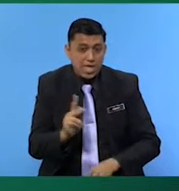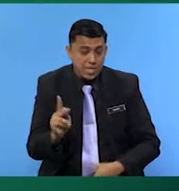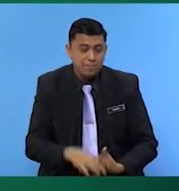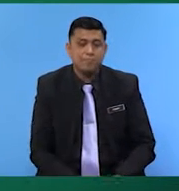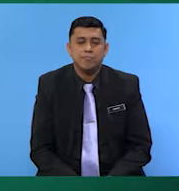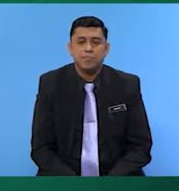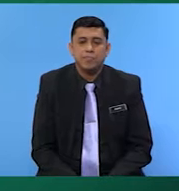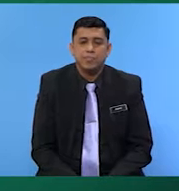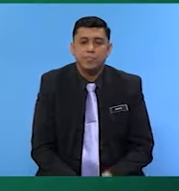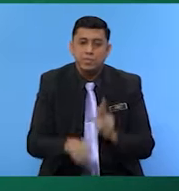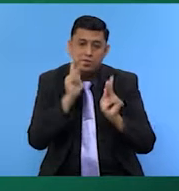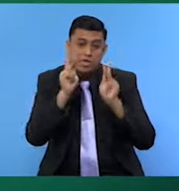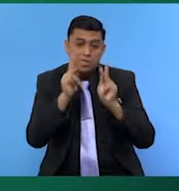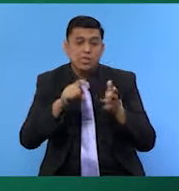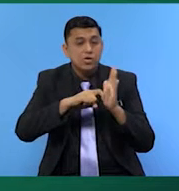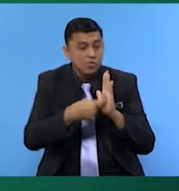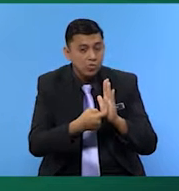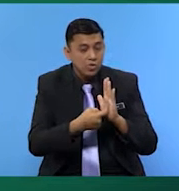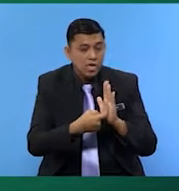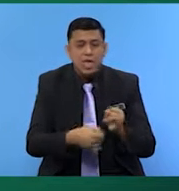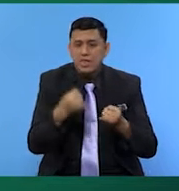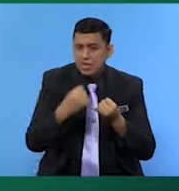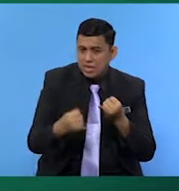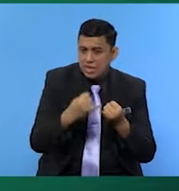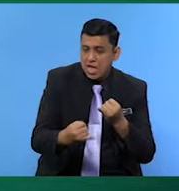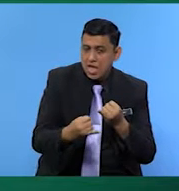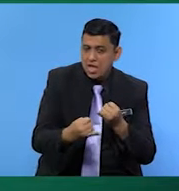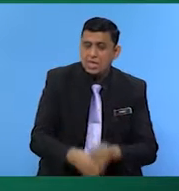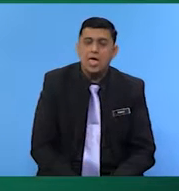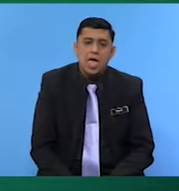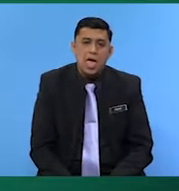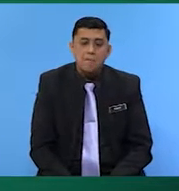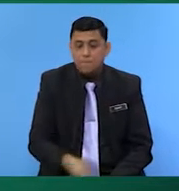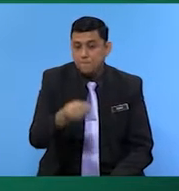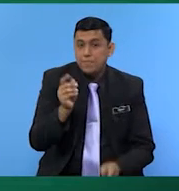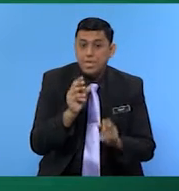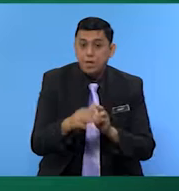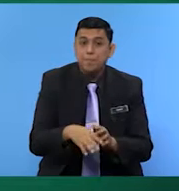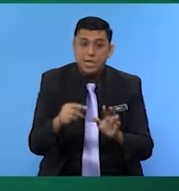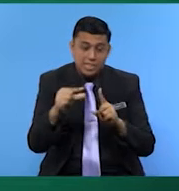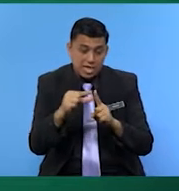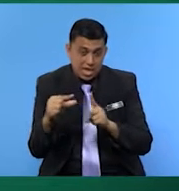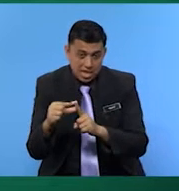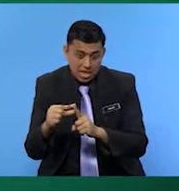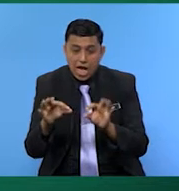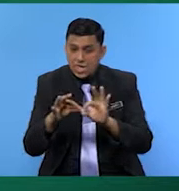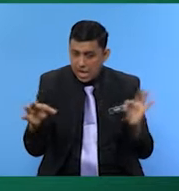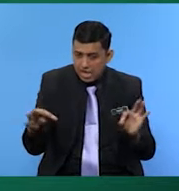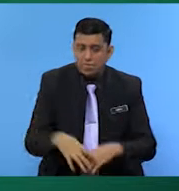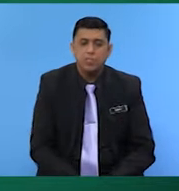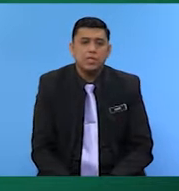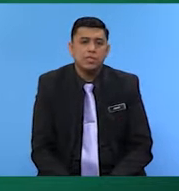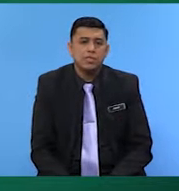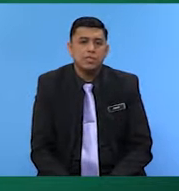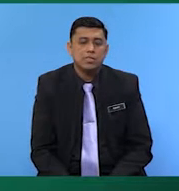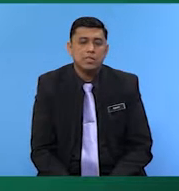jika diperhatikan, kata kunci tersebut berada di hujung pernyataan. Okey, hal ini bermaksud soalan itu mengkehendaki